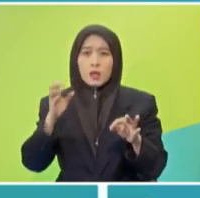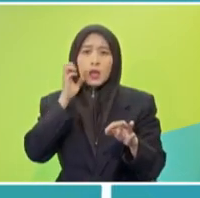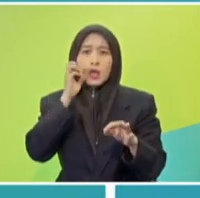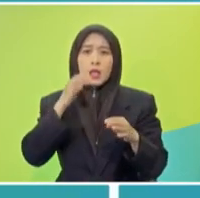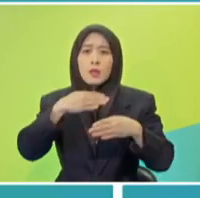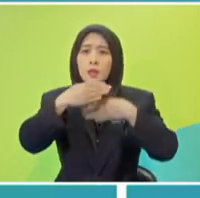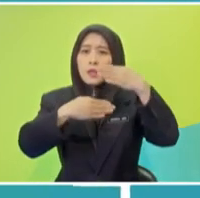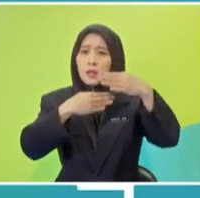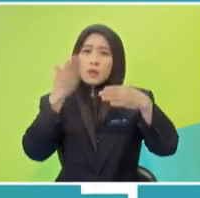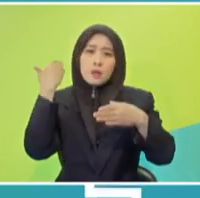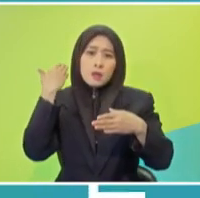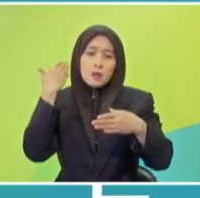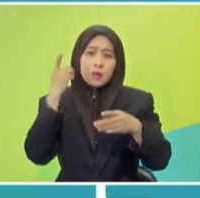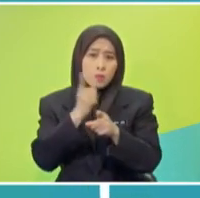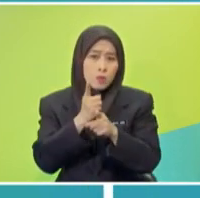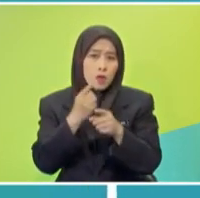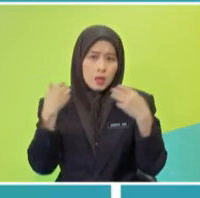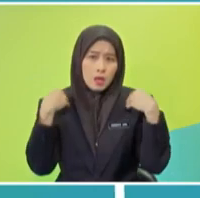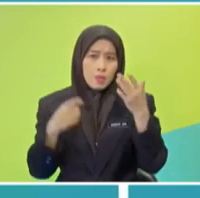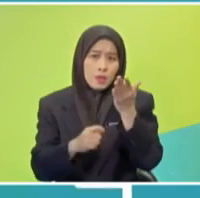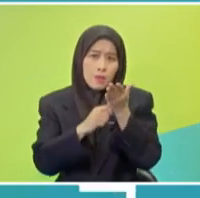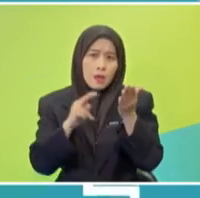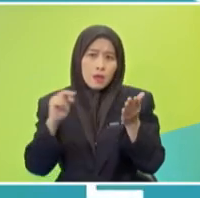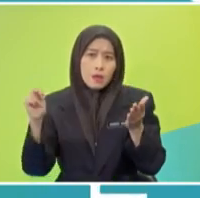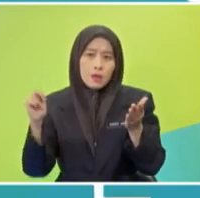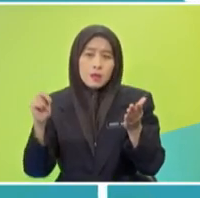kah atau ada penambahan